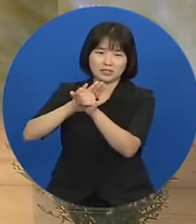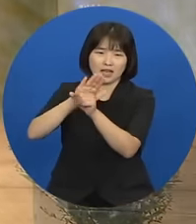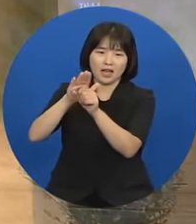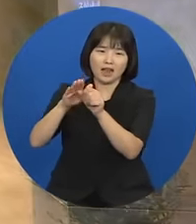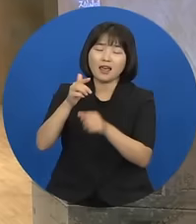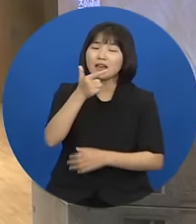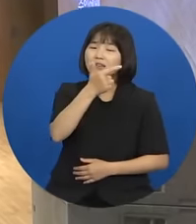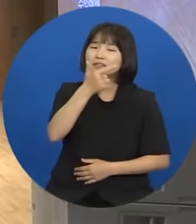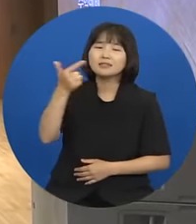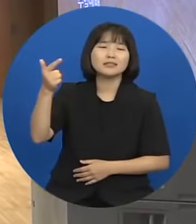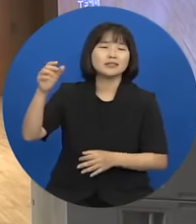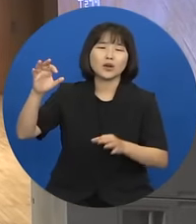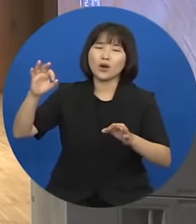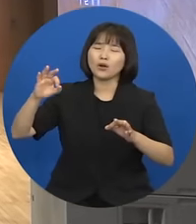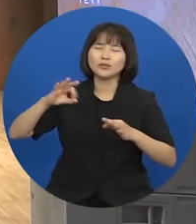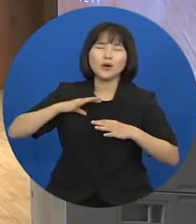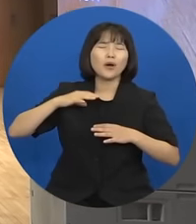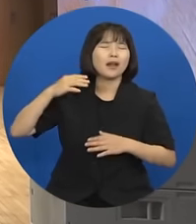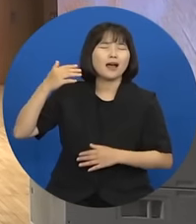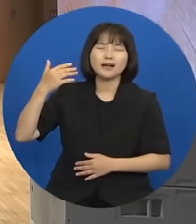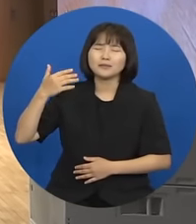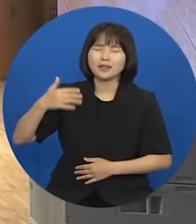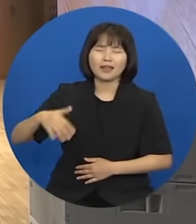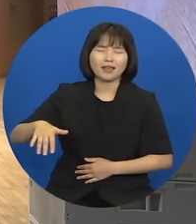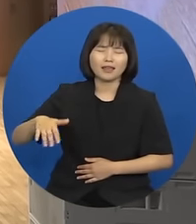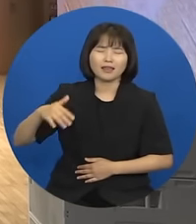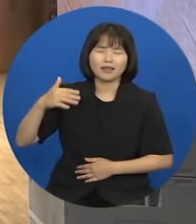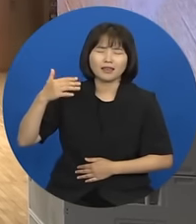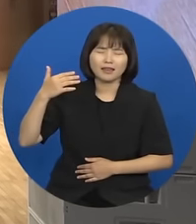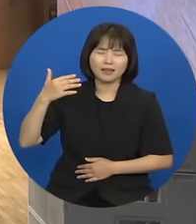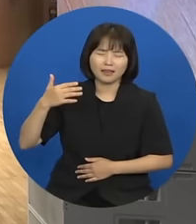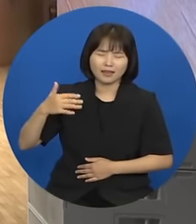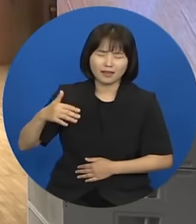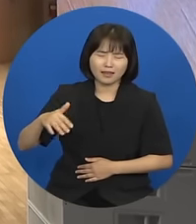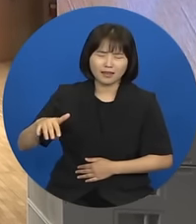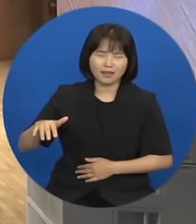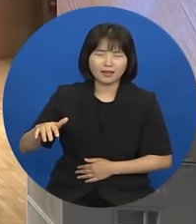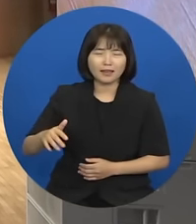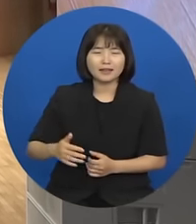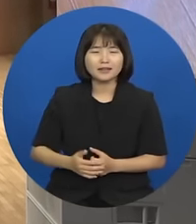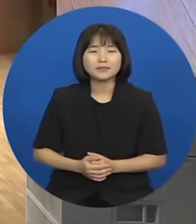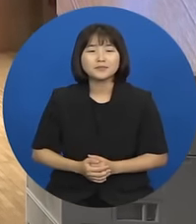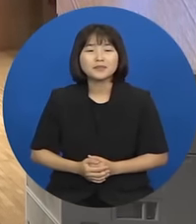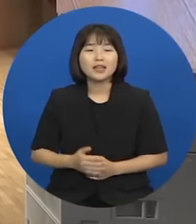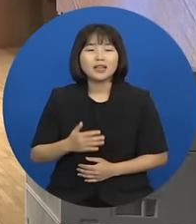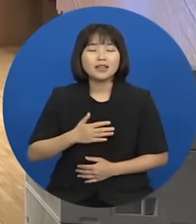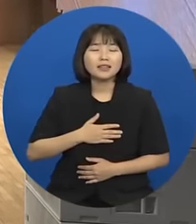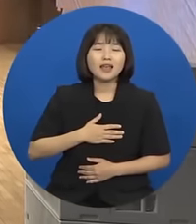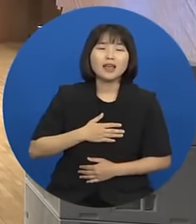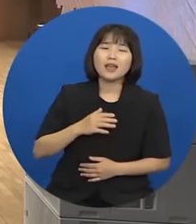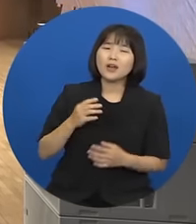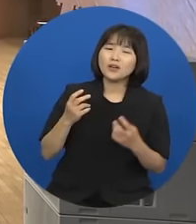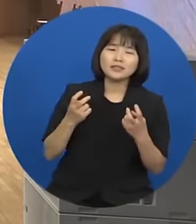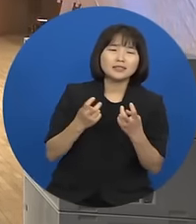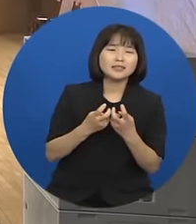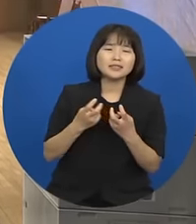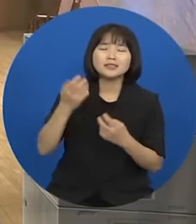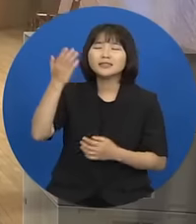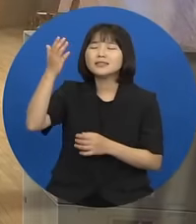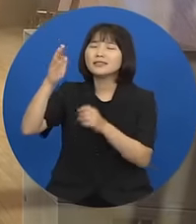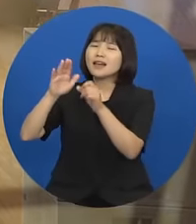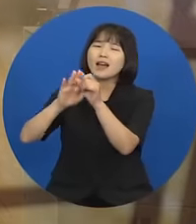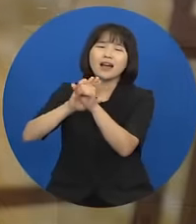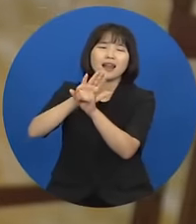아버지 사랑 크고 놀랍네. 내 어찌 그 사랑, 내 어찌